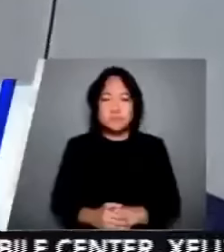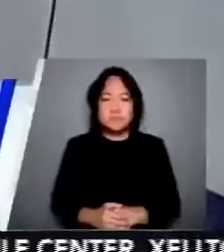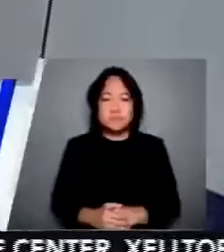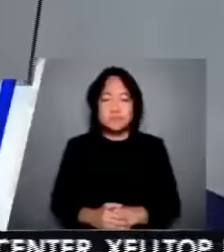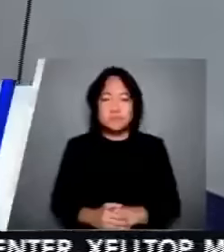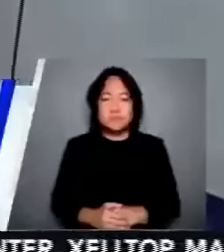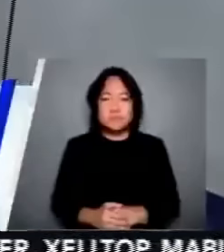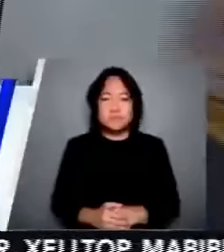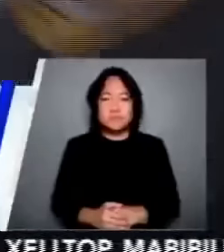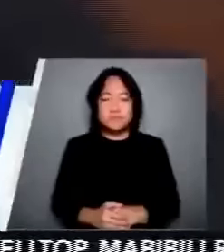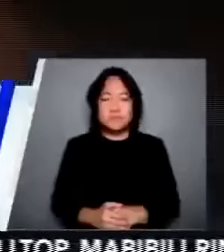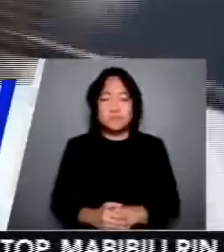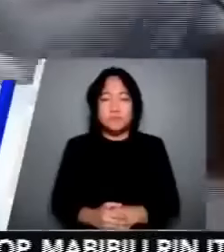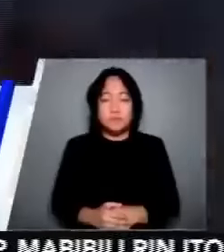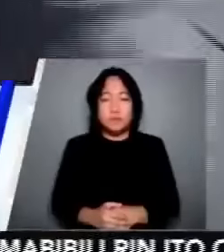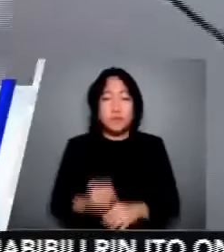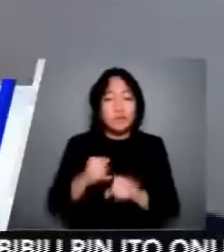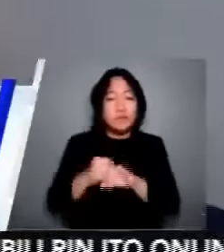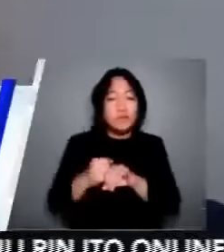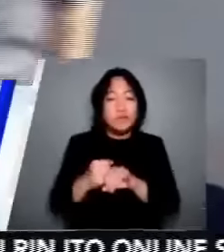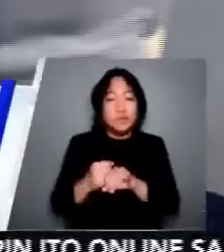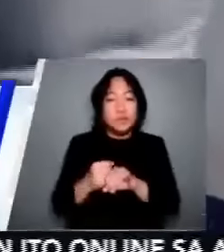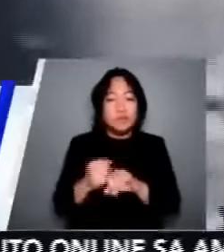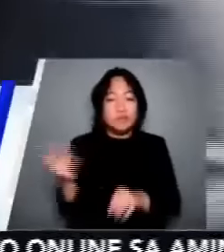Nakagirian ng mga jeepney driver ang mga humarang na pulis.